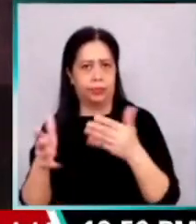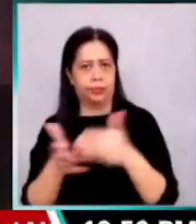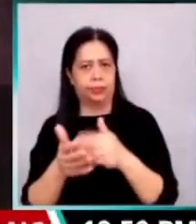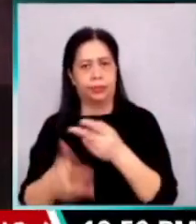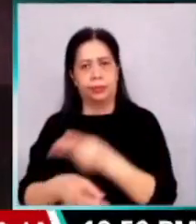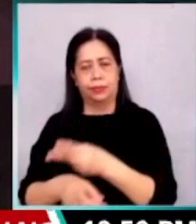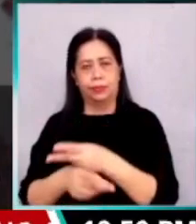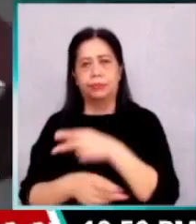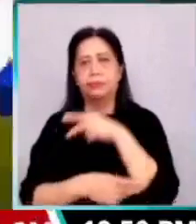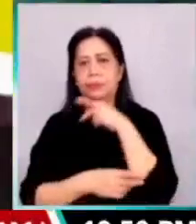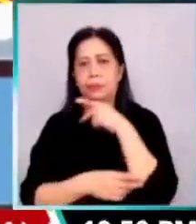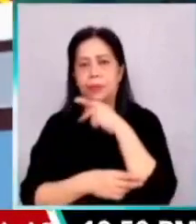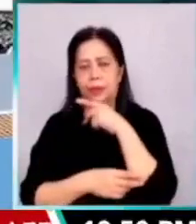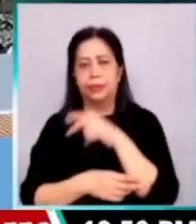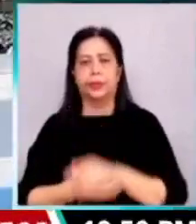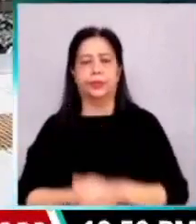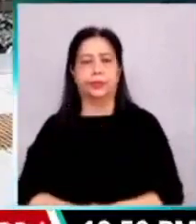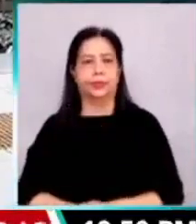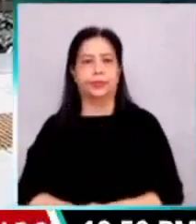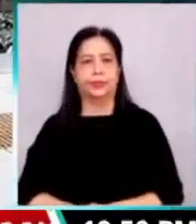hog raisers.